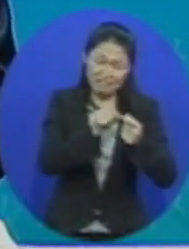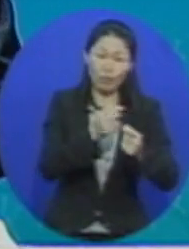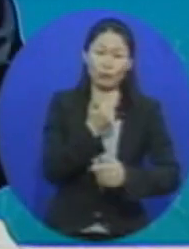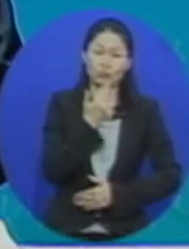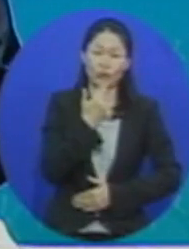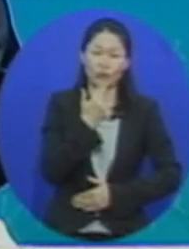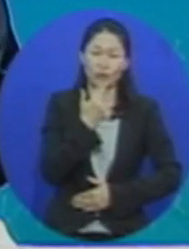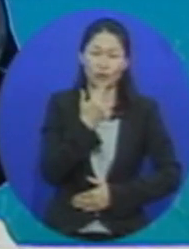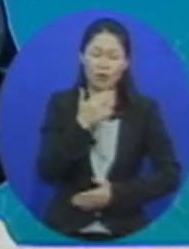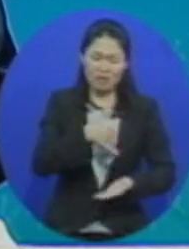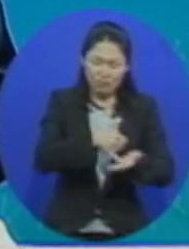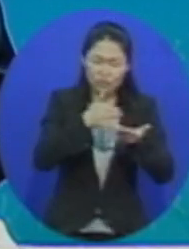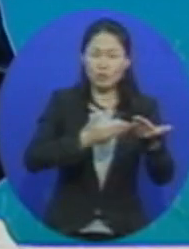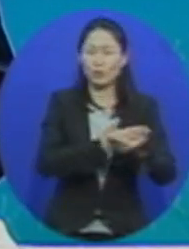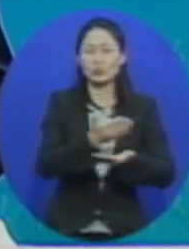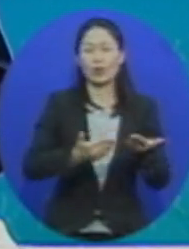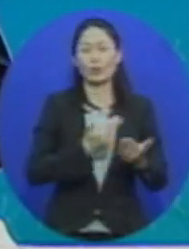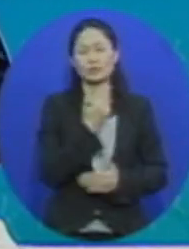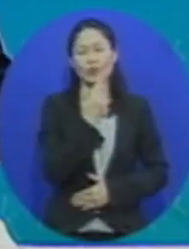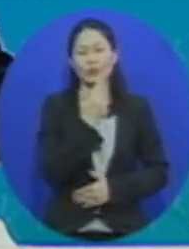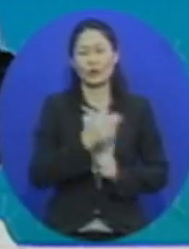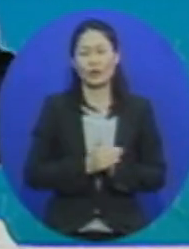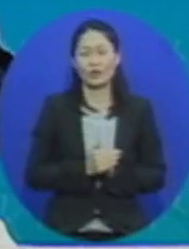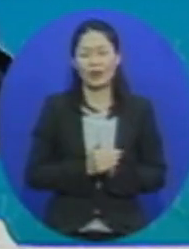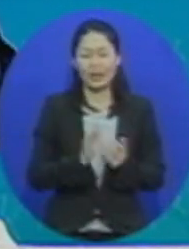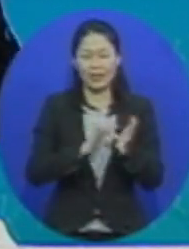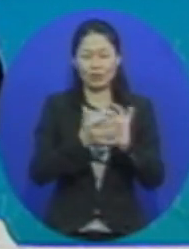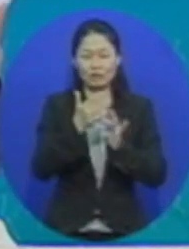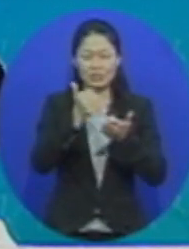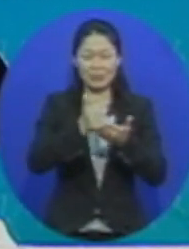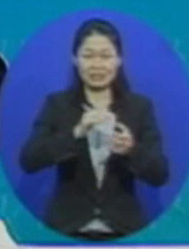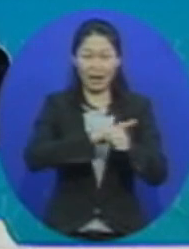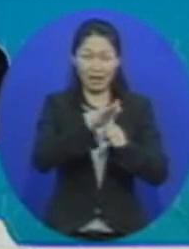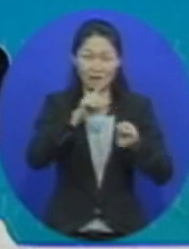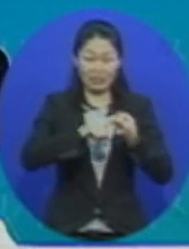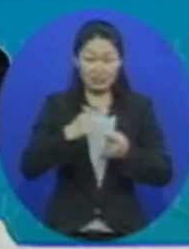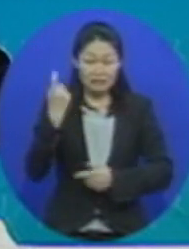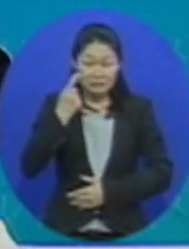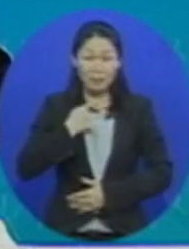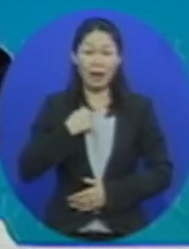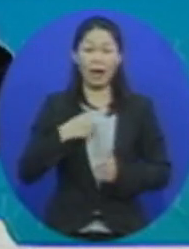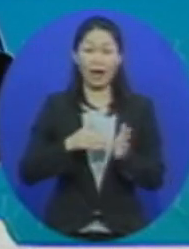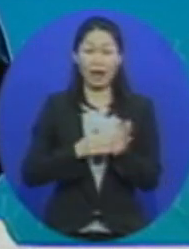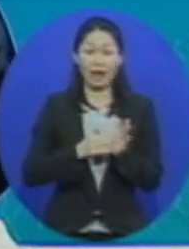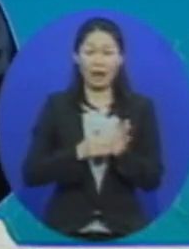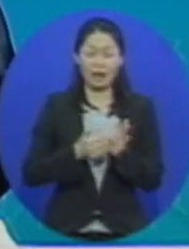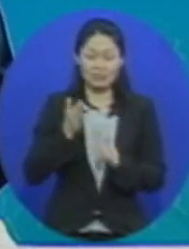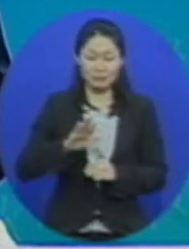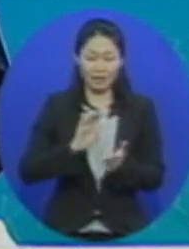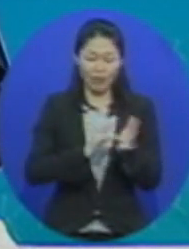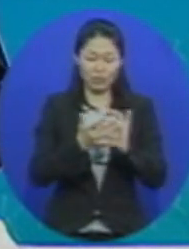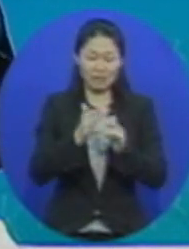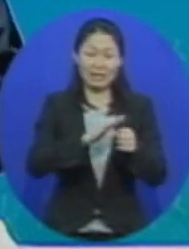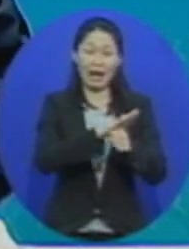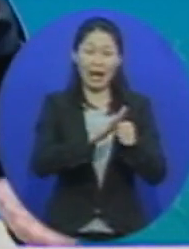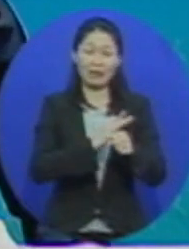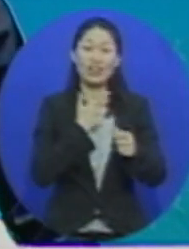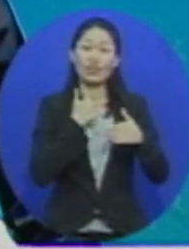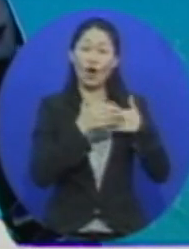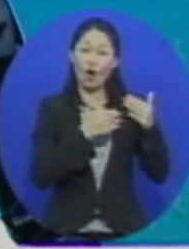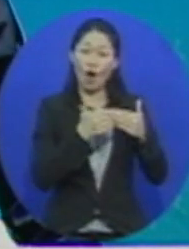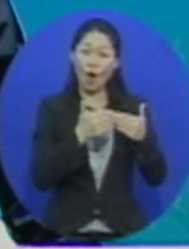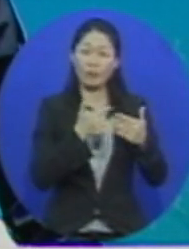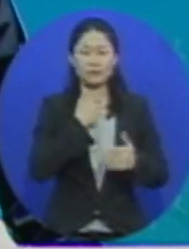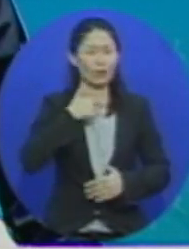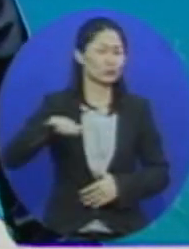인격적인 교제 는 없어요 예수님의 사랑에 대해서 들어본 적은 있지만 내가 예수님의 사랑을 경험을 해